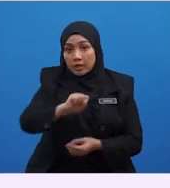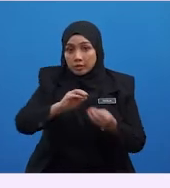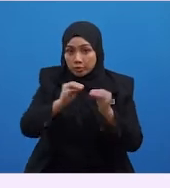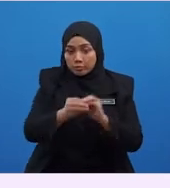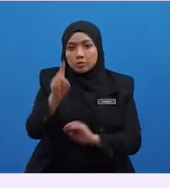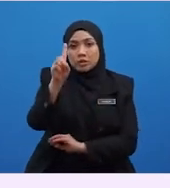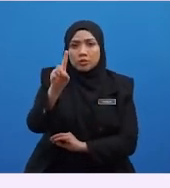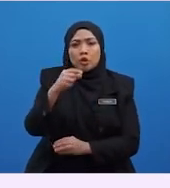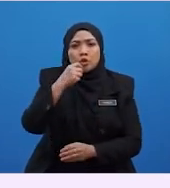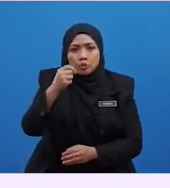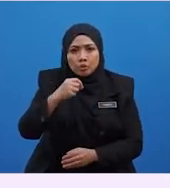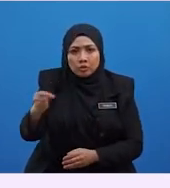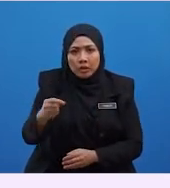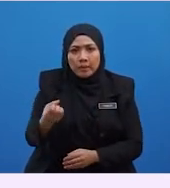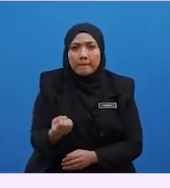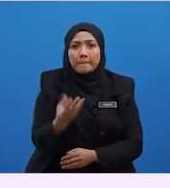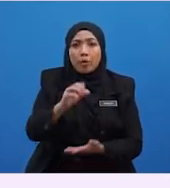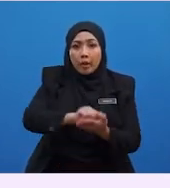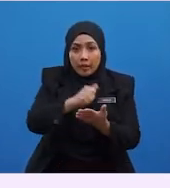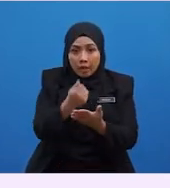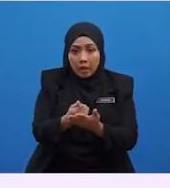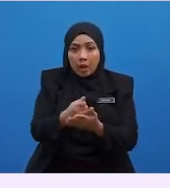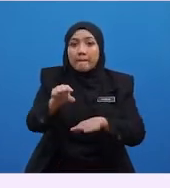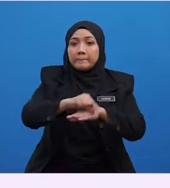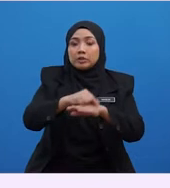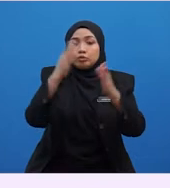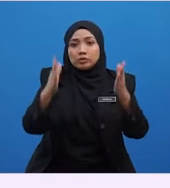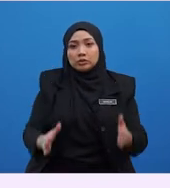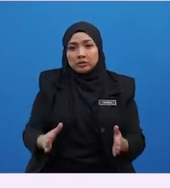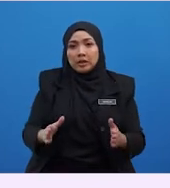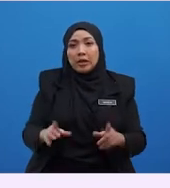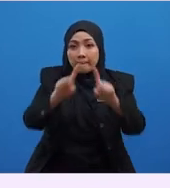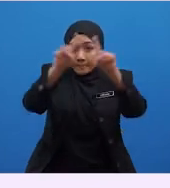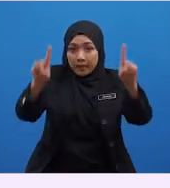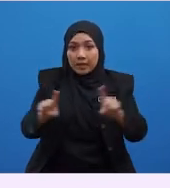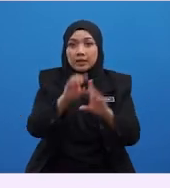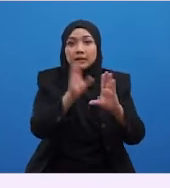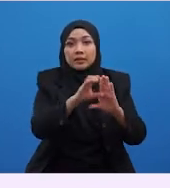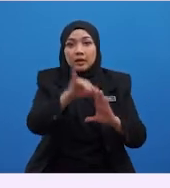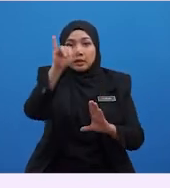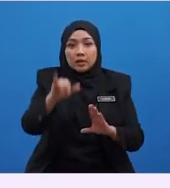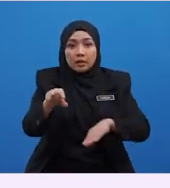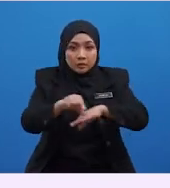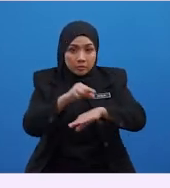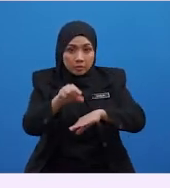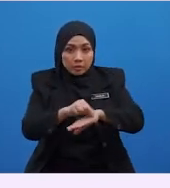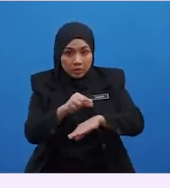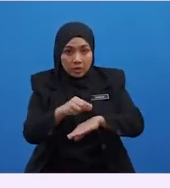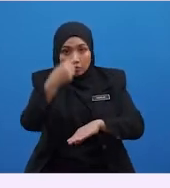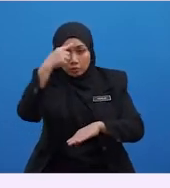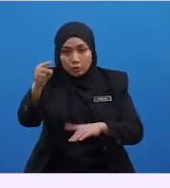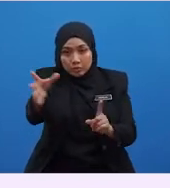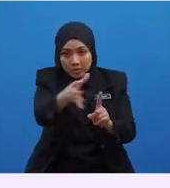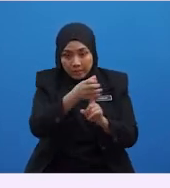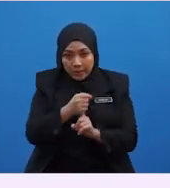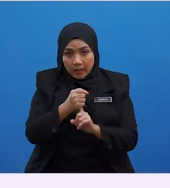Soalan pertama, tuliskan butiran akaun pengguna pangkalan data yang diperlukan untuk mencapai data. Cikgu